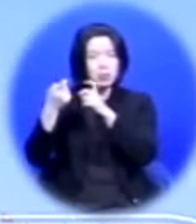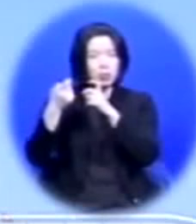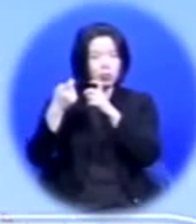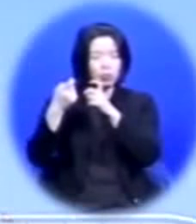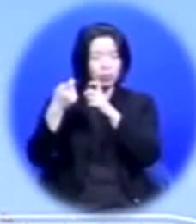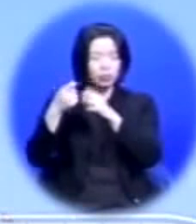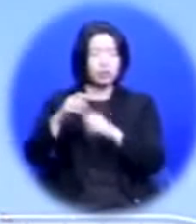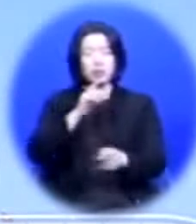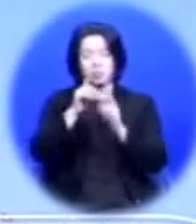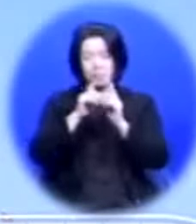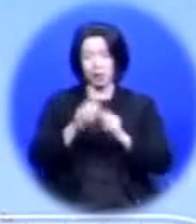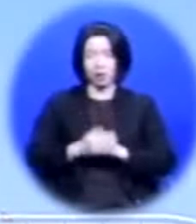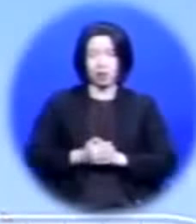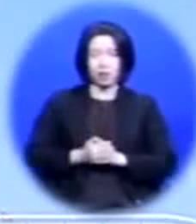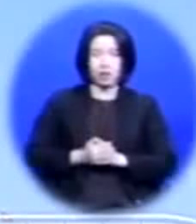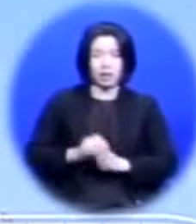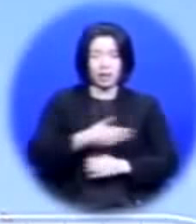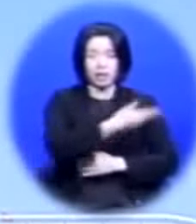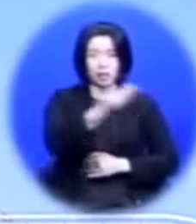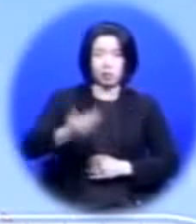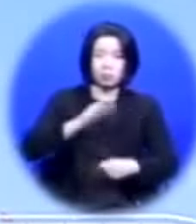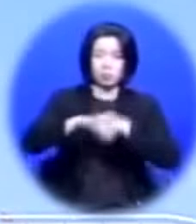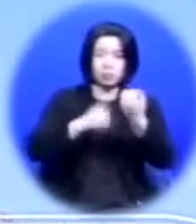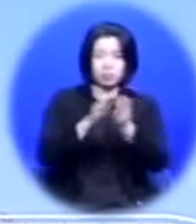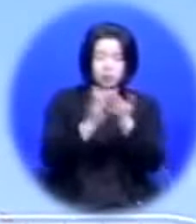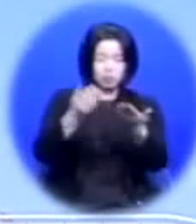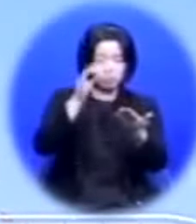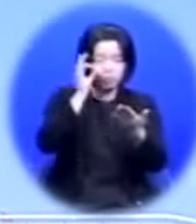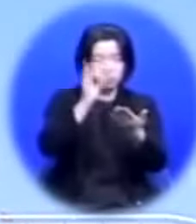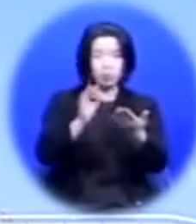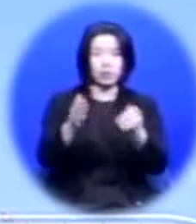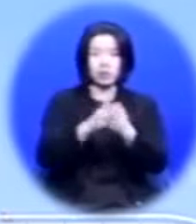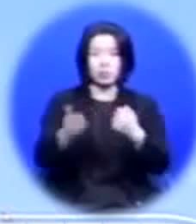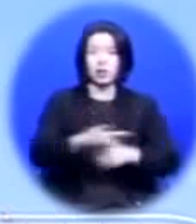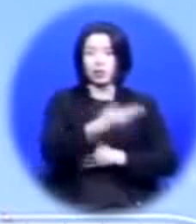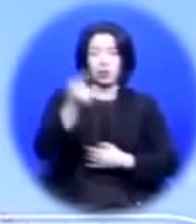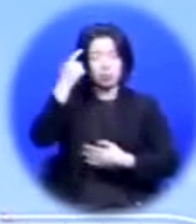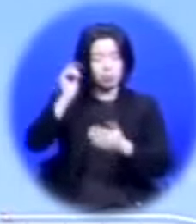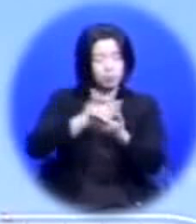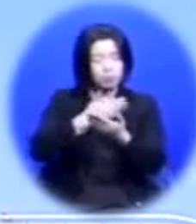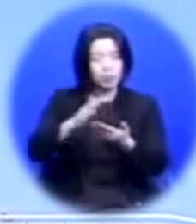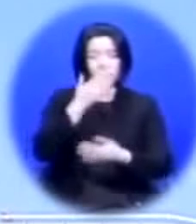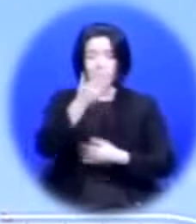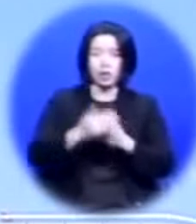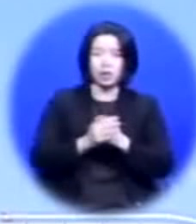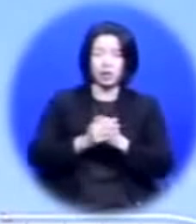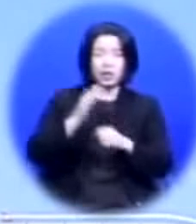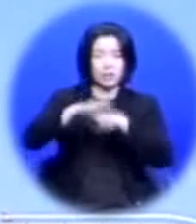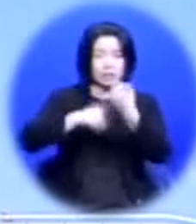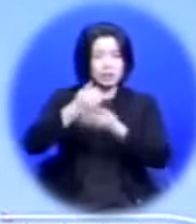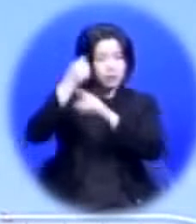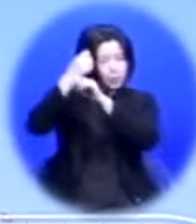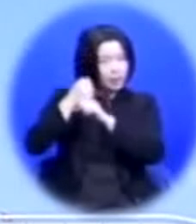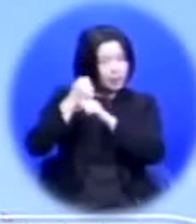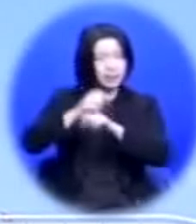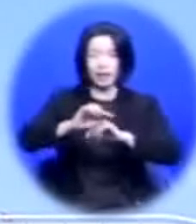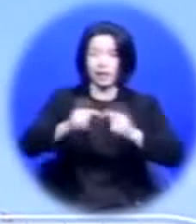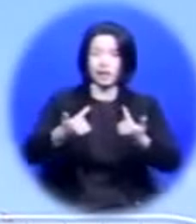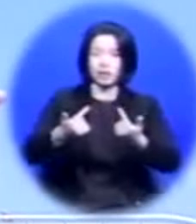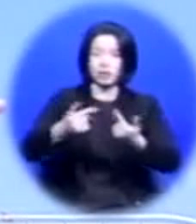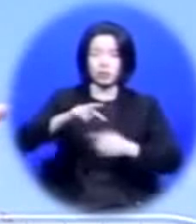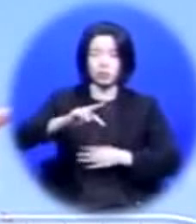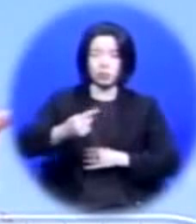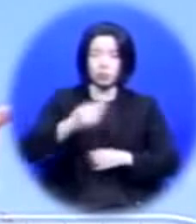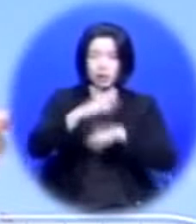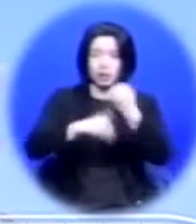거예 여러분이 성경을 보시니까 여러분도 판단하실 수 있지요 뭐 성경 학자가 아니라도 성경 말씀